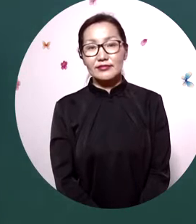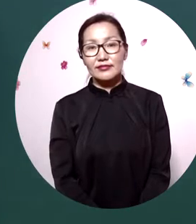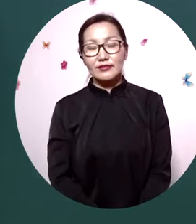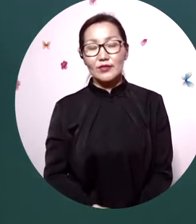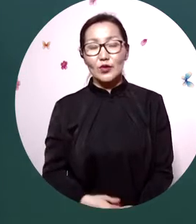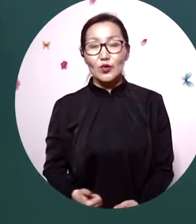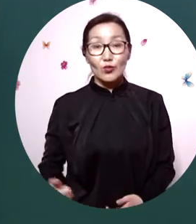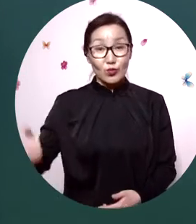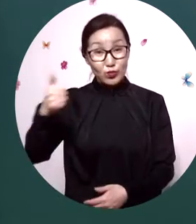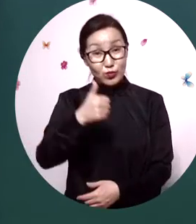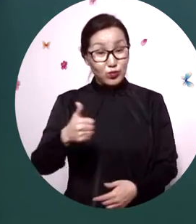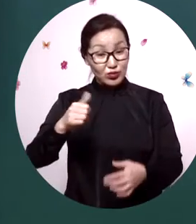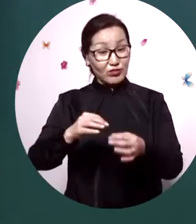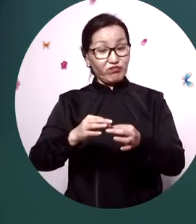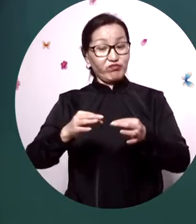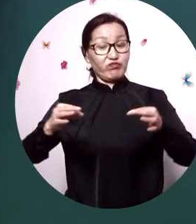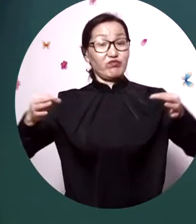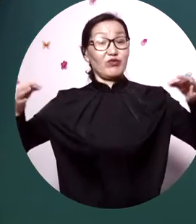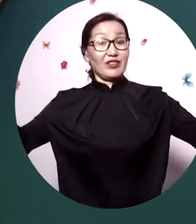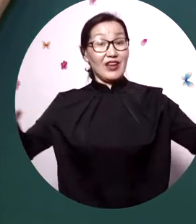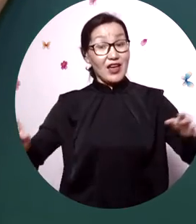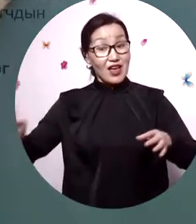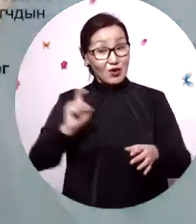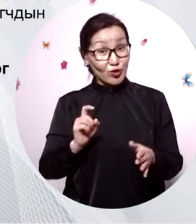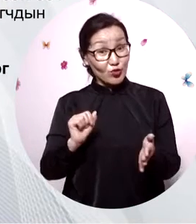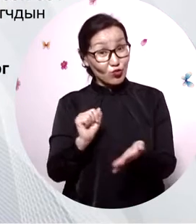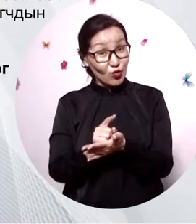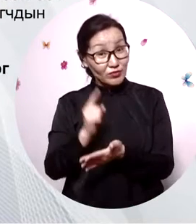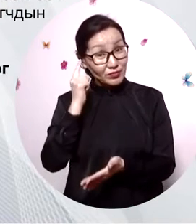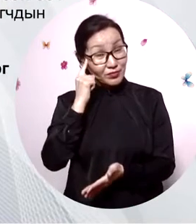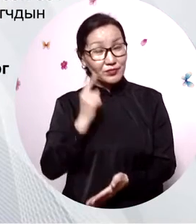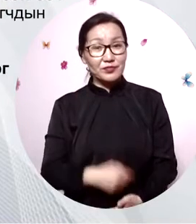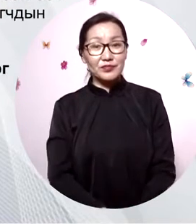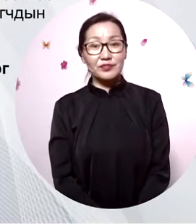За бүтэн өгүүлбэрээр хариулах нь хамгийн чухал байдаг тийм ээ.